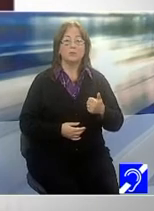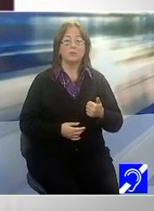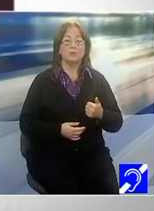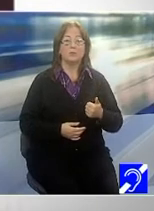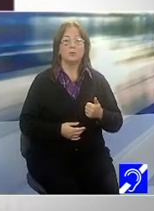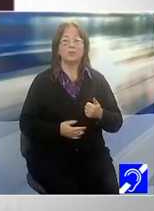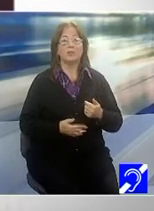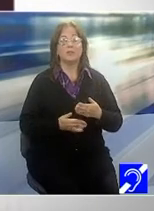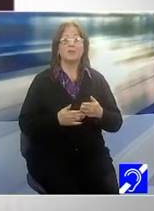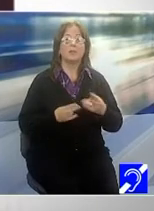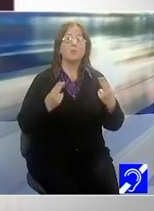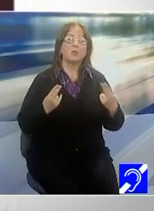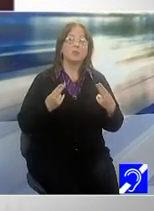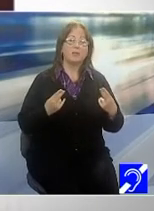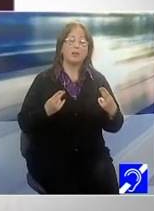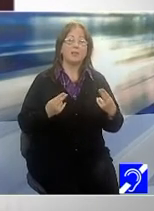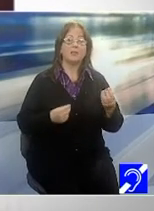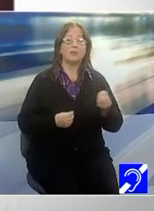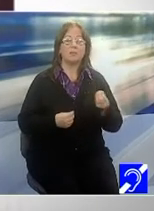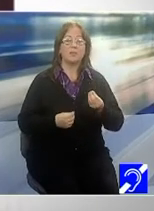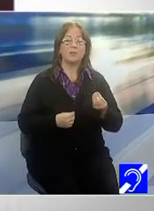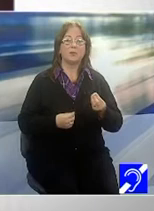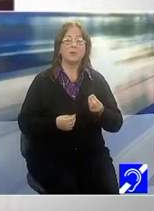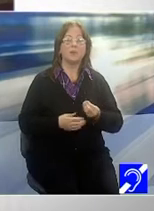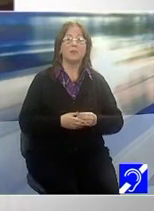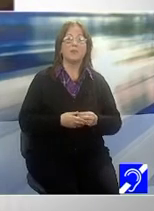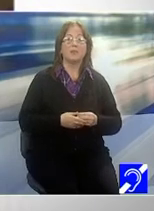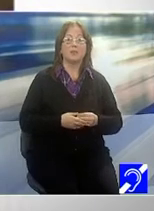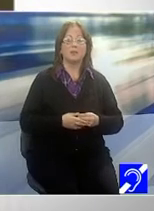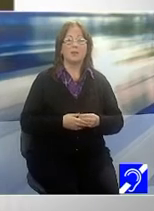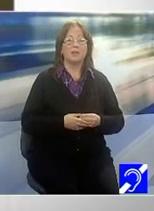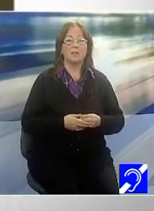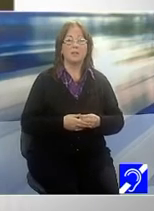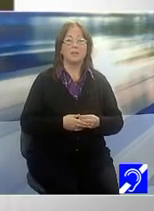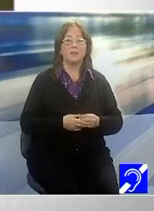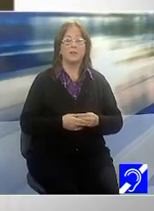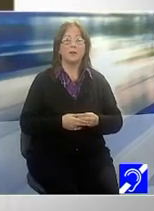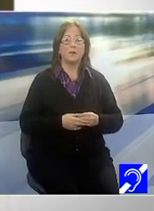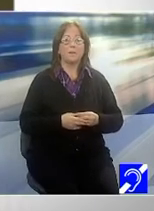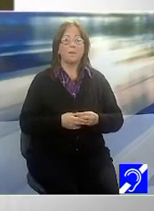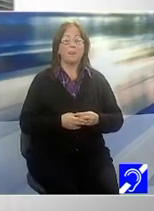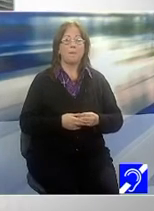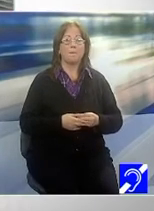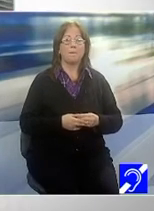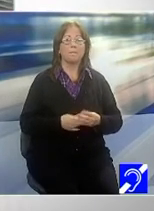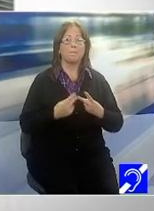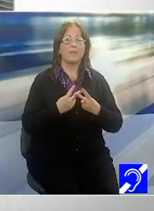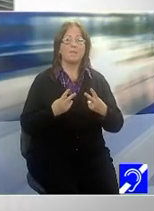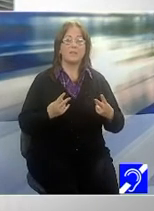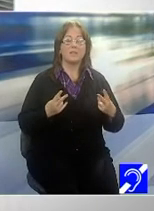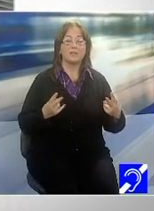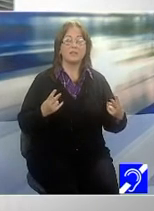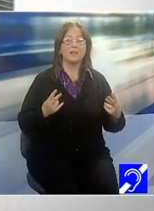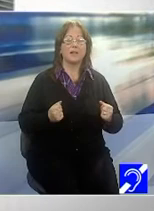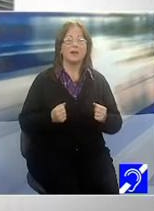unul dintre aspectele importante sunt aceste vizite la nivel înalt și putem să amintim vizita recentă după începerea războiului